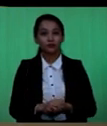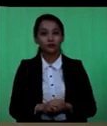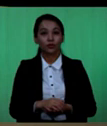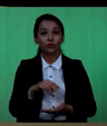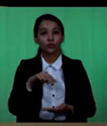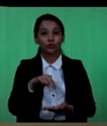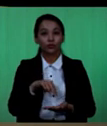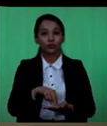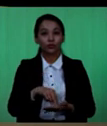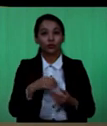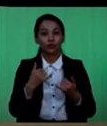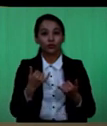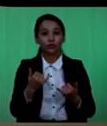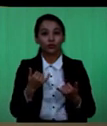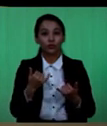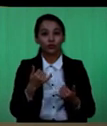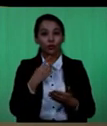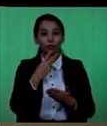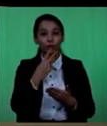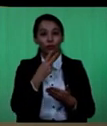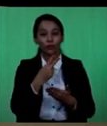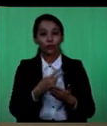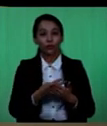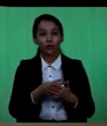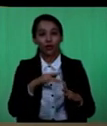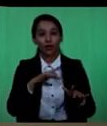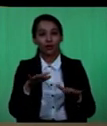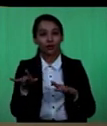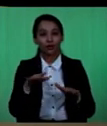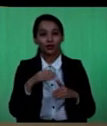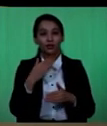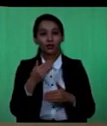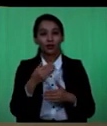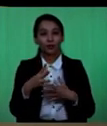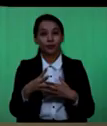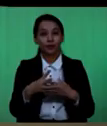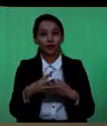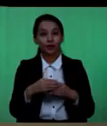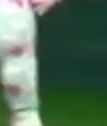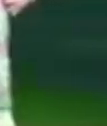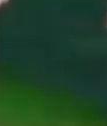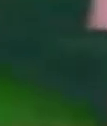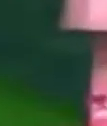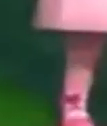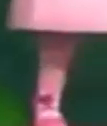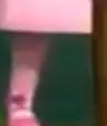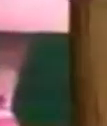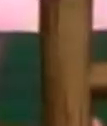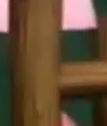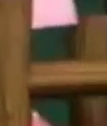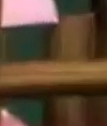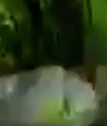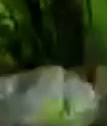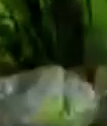O'rningizdan turib, hozir namoyish etilgan harakatlarni sizlar birgalikda bajaring.